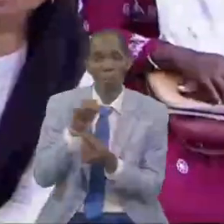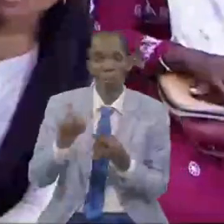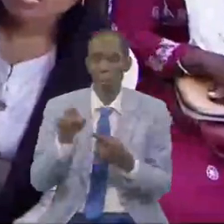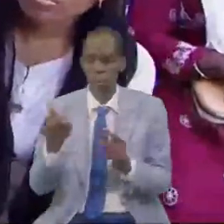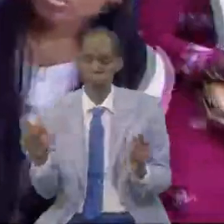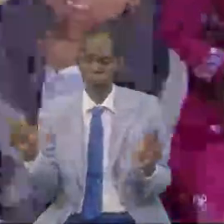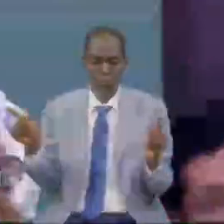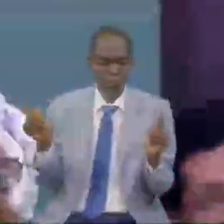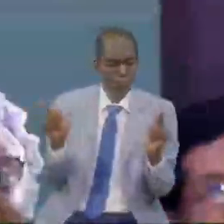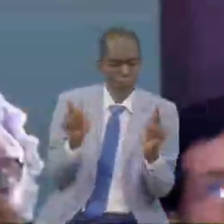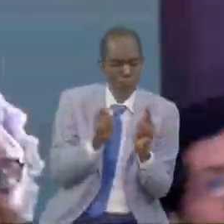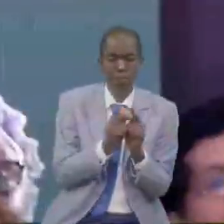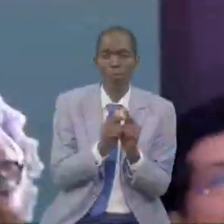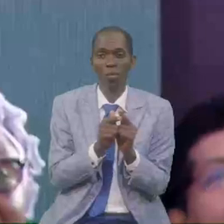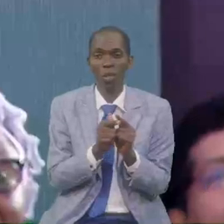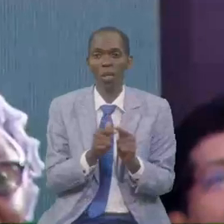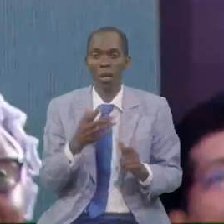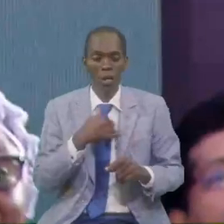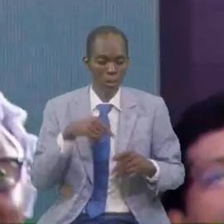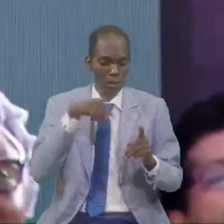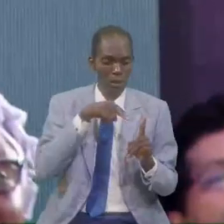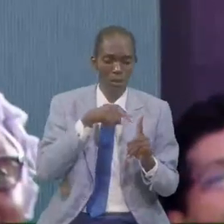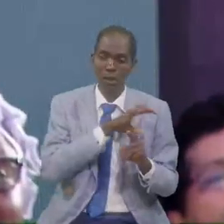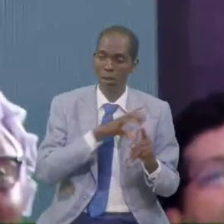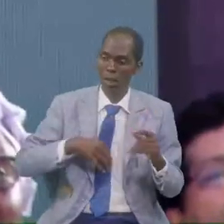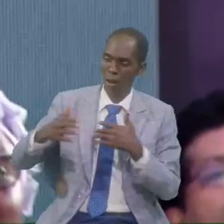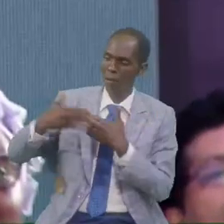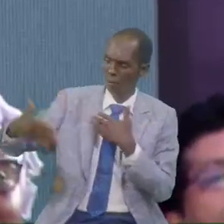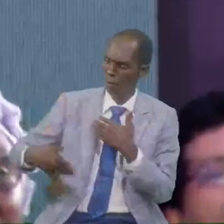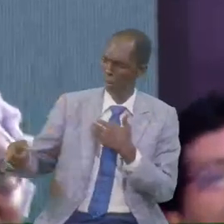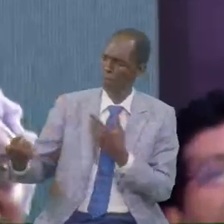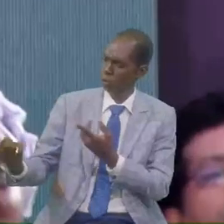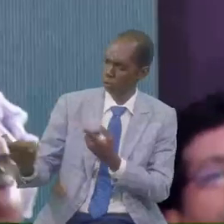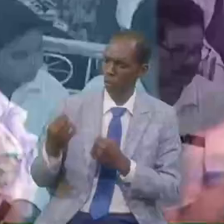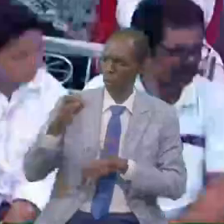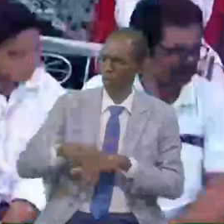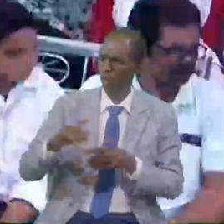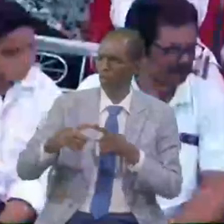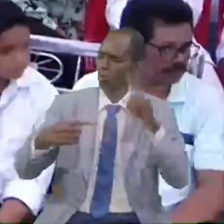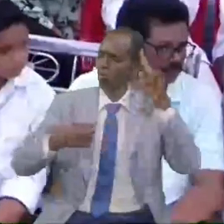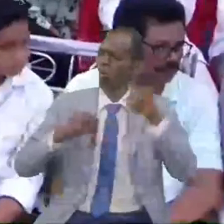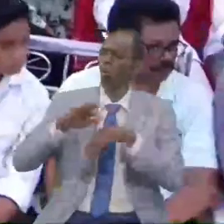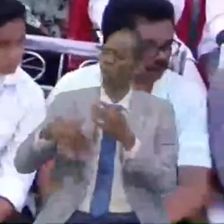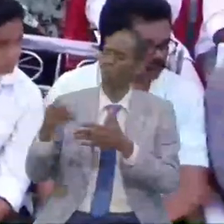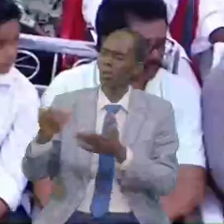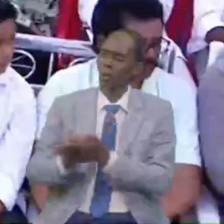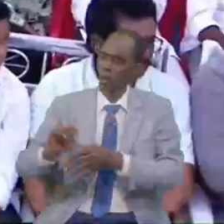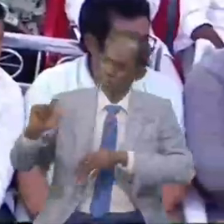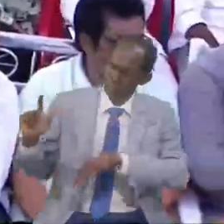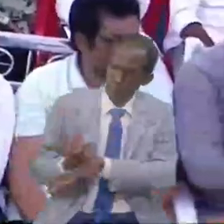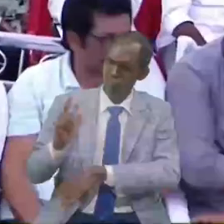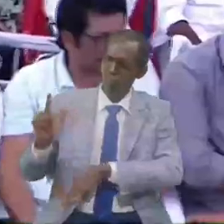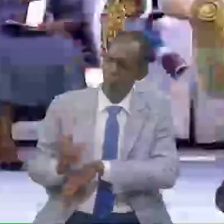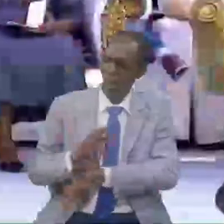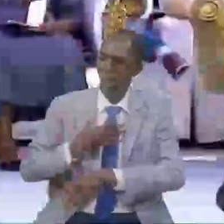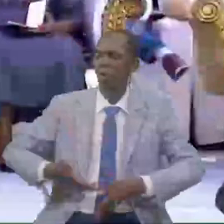Mais quand tu te rapproches et il t'invite, venez à moi, vous toutes qu'êtes fatiguées,